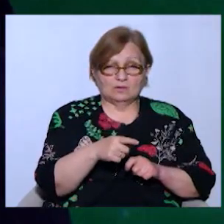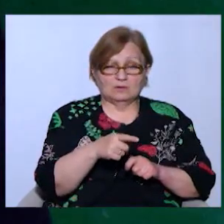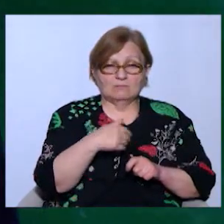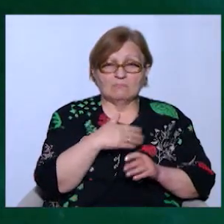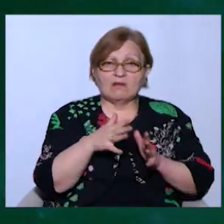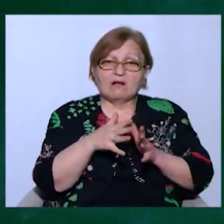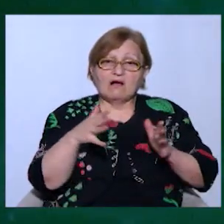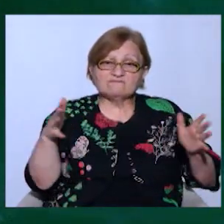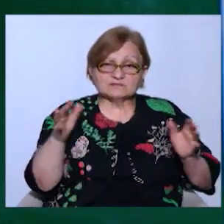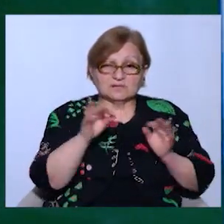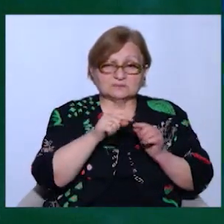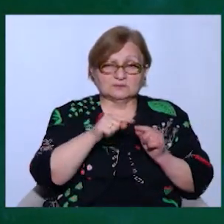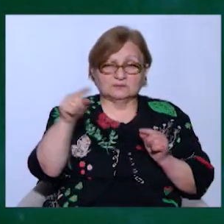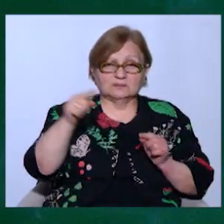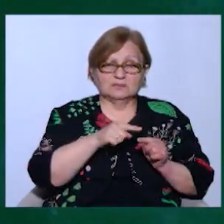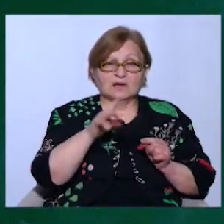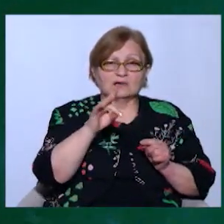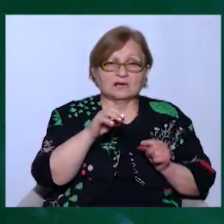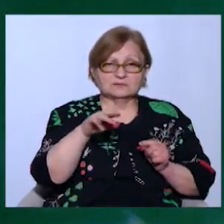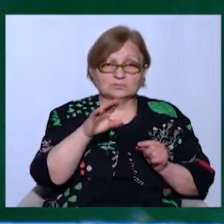გავზარდე რადიუსი ორჯერ, გახდა